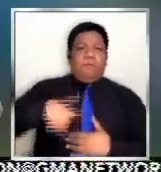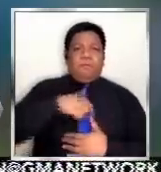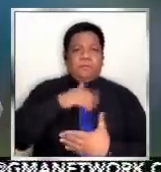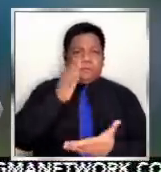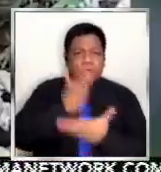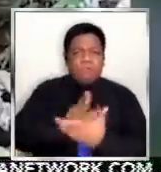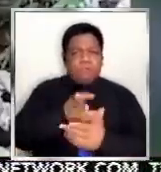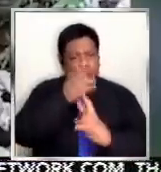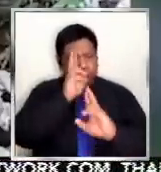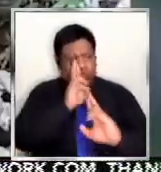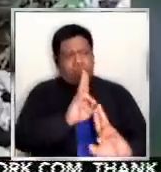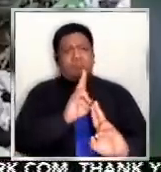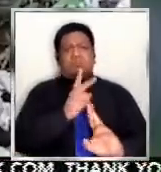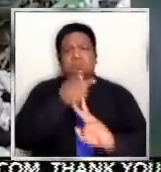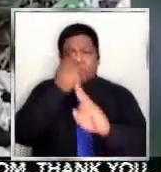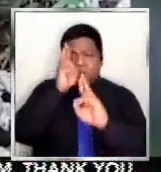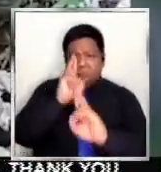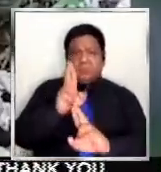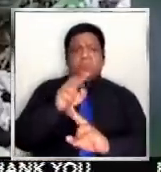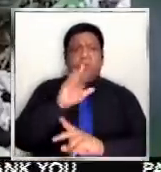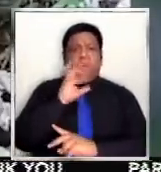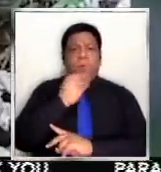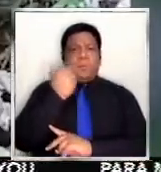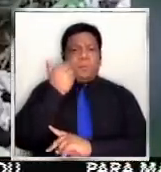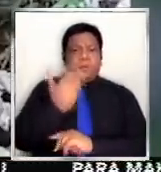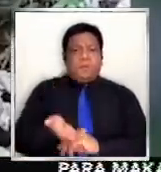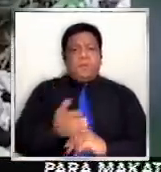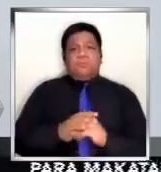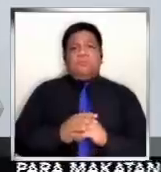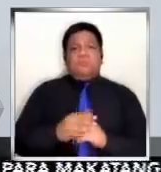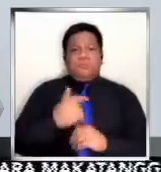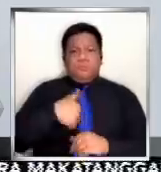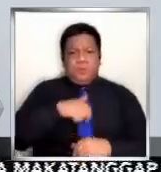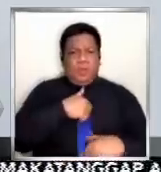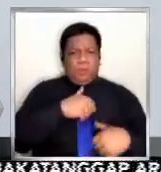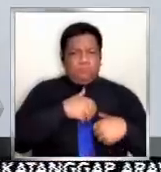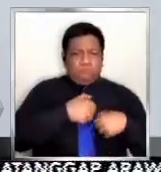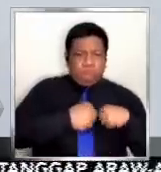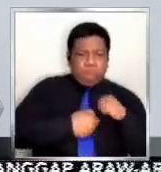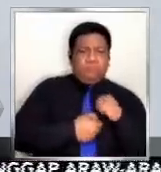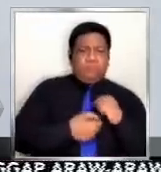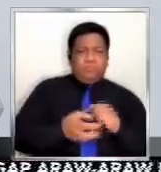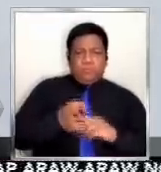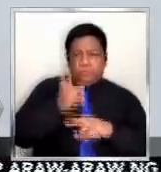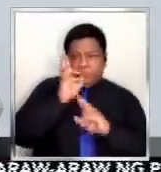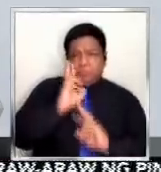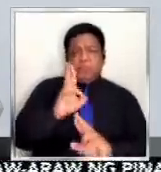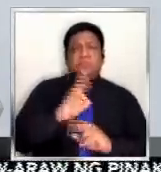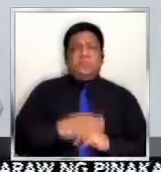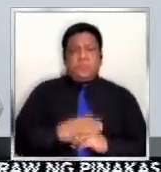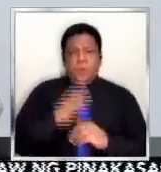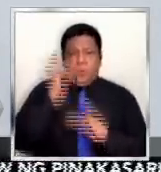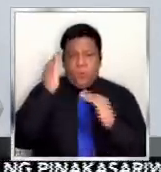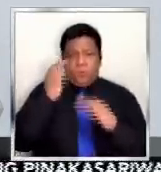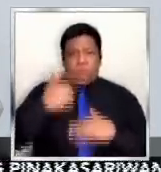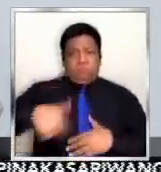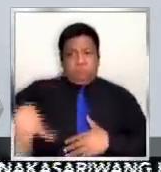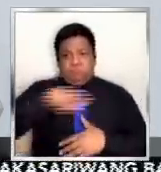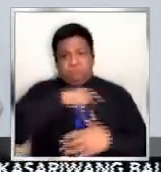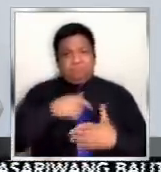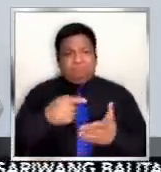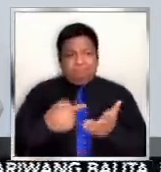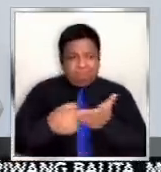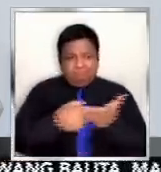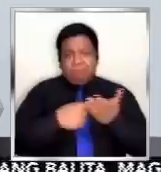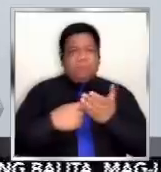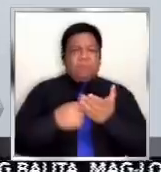namatay. Ang aming pagluluksa. Sana'y pakinggan ang kapulungan ito. Ang aking hiling